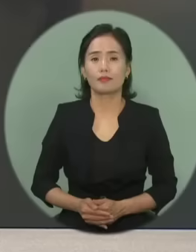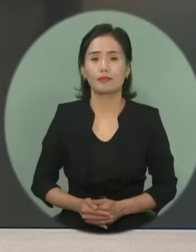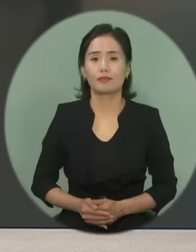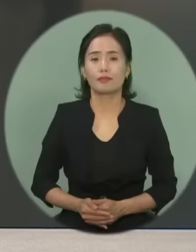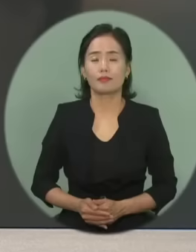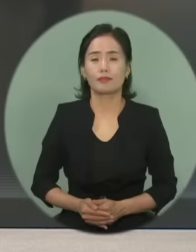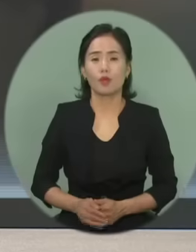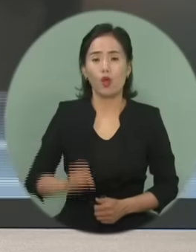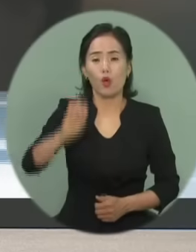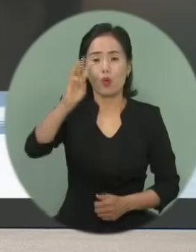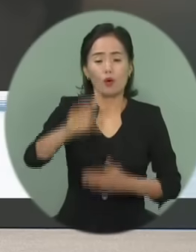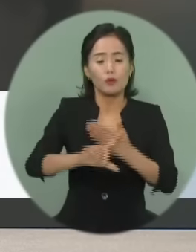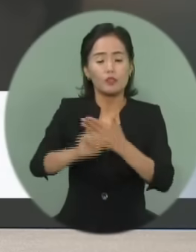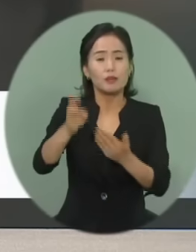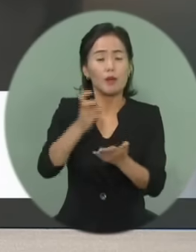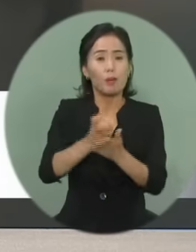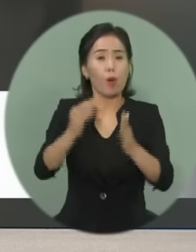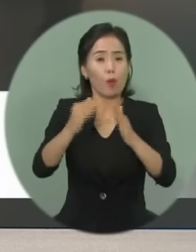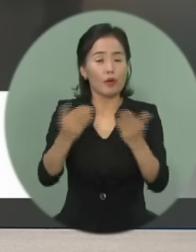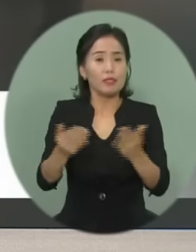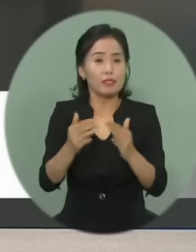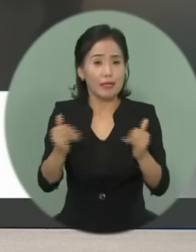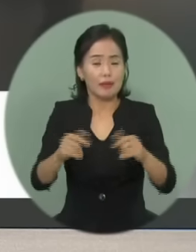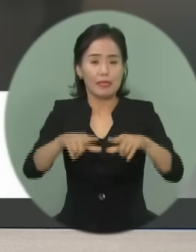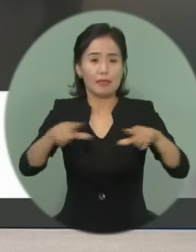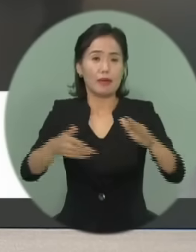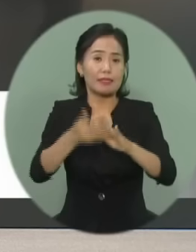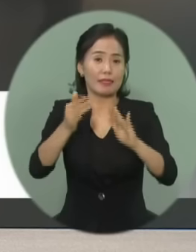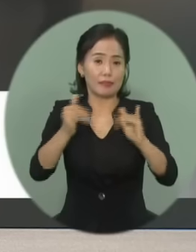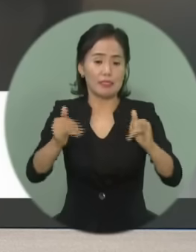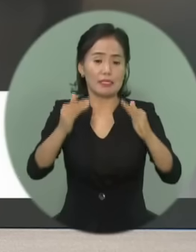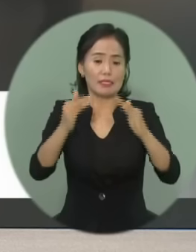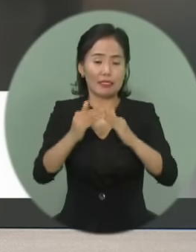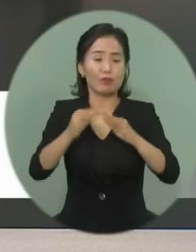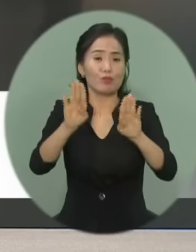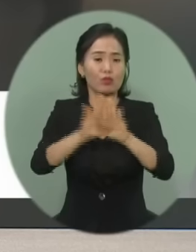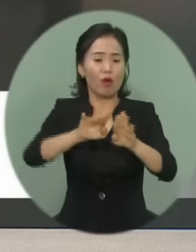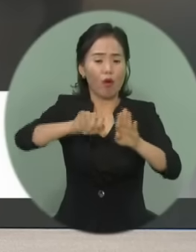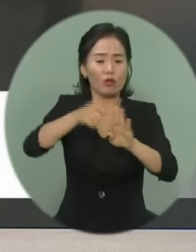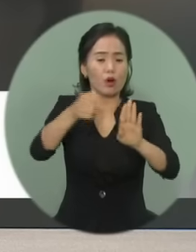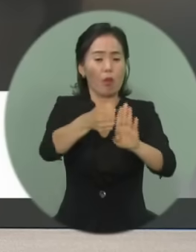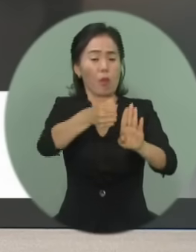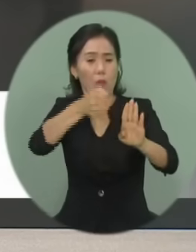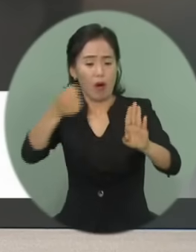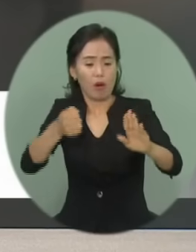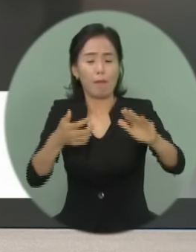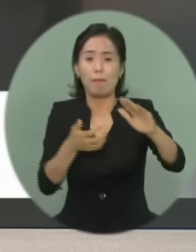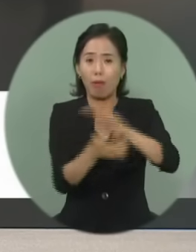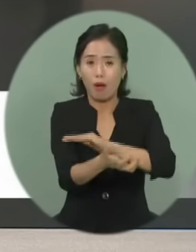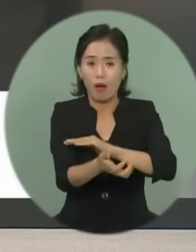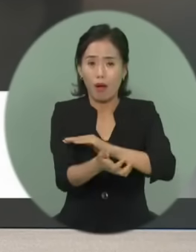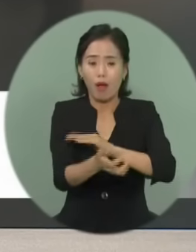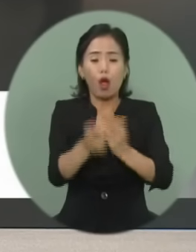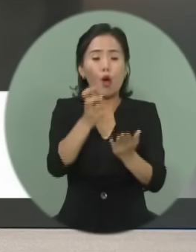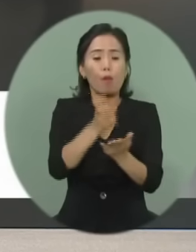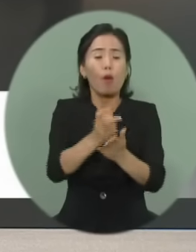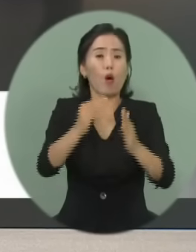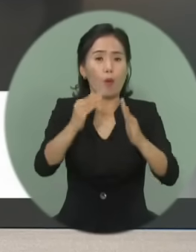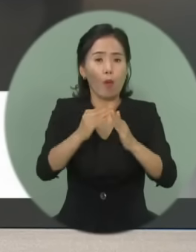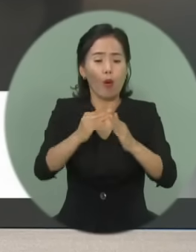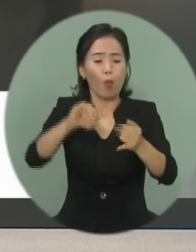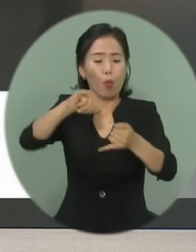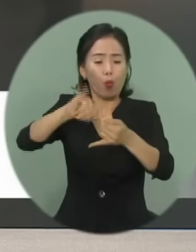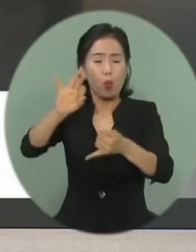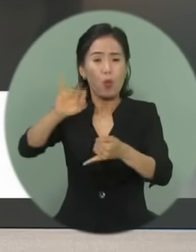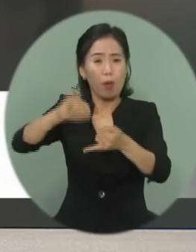시작되죠 광주지방법원 직원들이 일반 시민이 사는 집 문을 강제로 열고 들어갔습니다 법원은 채무자의